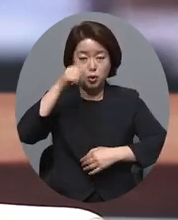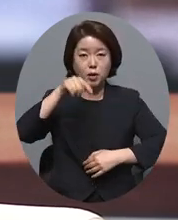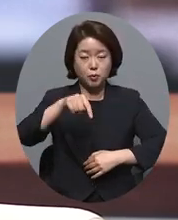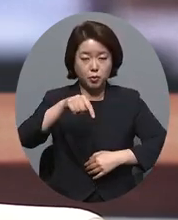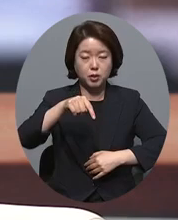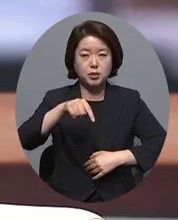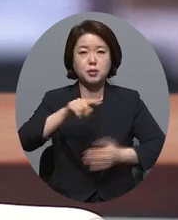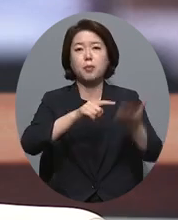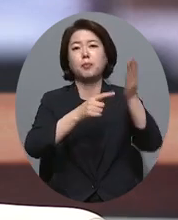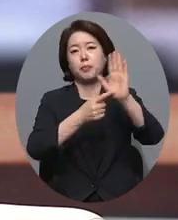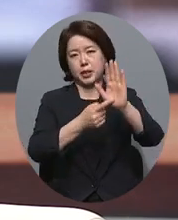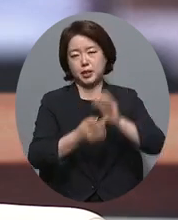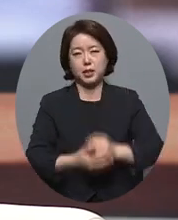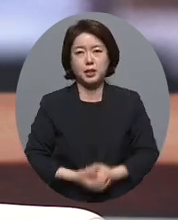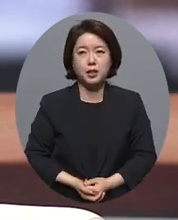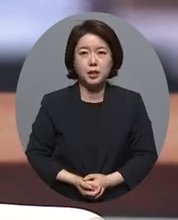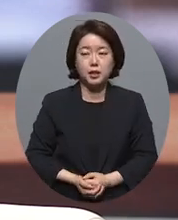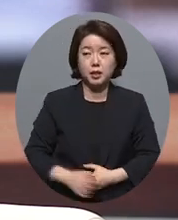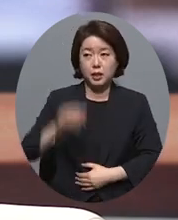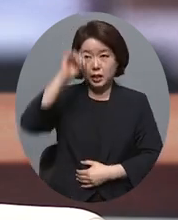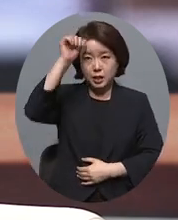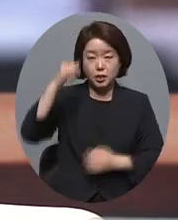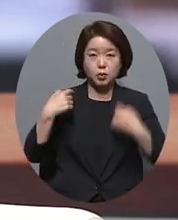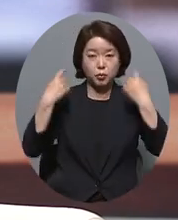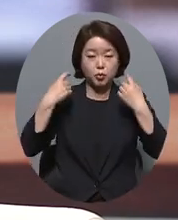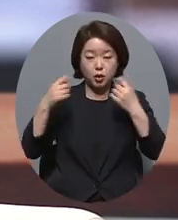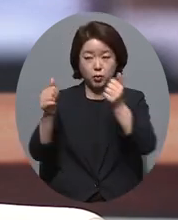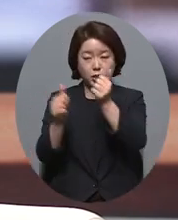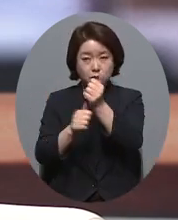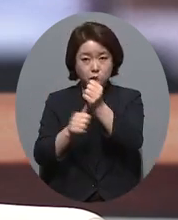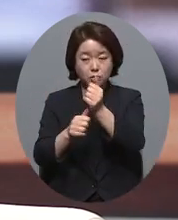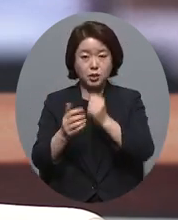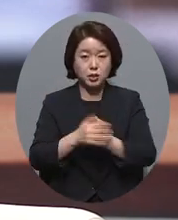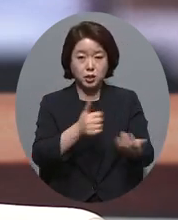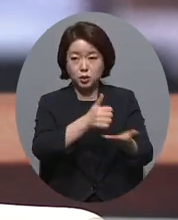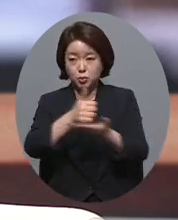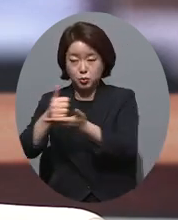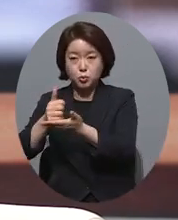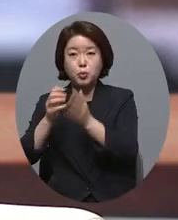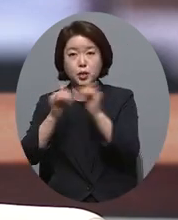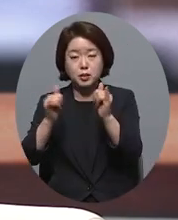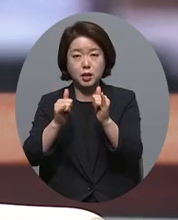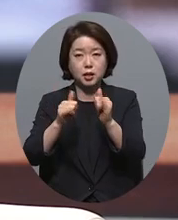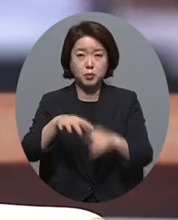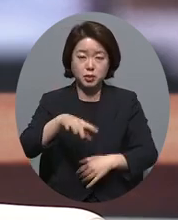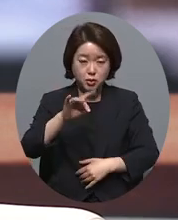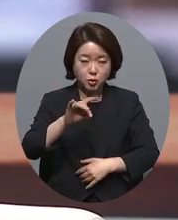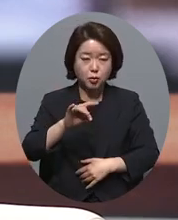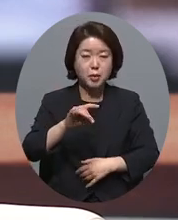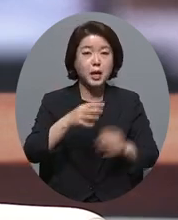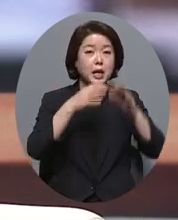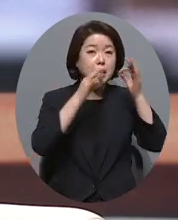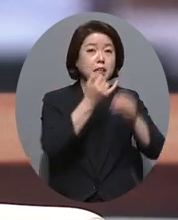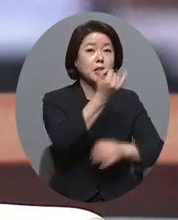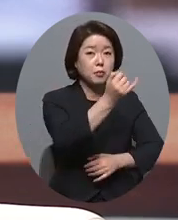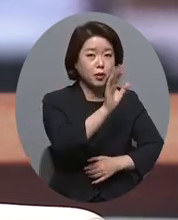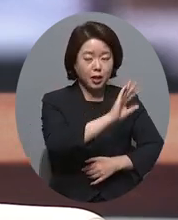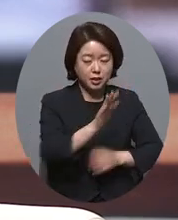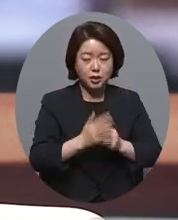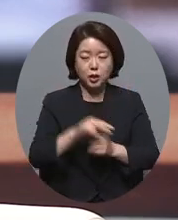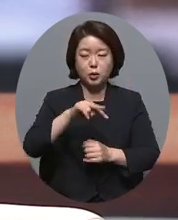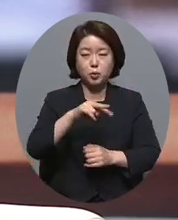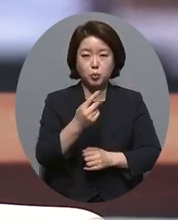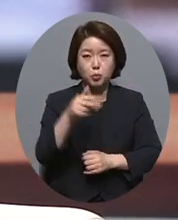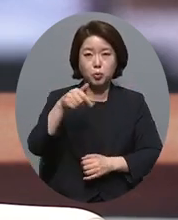얘기가 튀어나온 겁니다 그리고 인도 관광 차관이 사실 초청한 대상은 김정숙 여사가 아니었고 도종환 당시